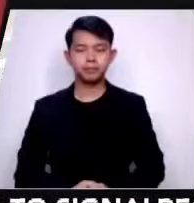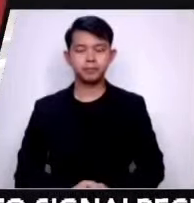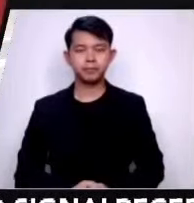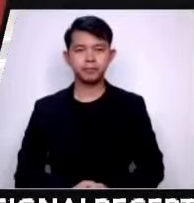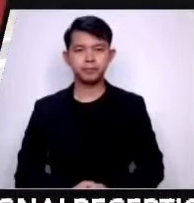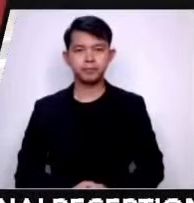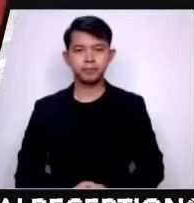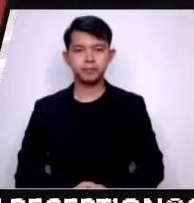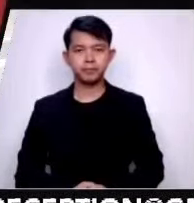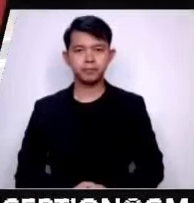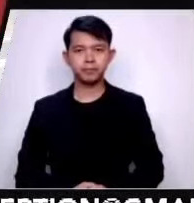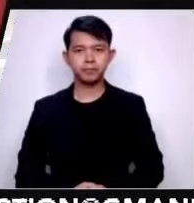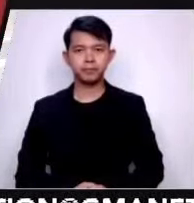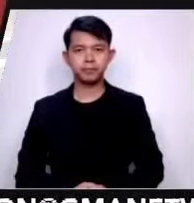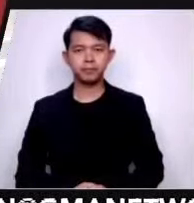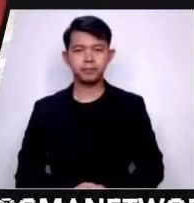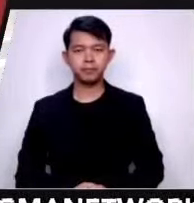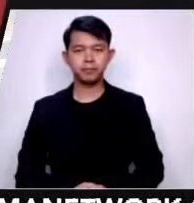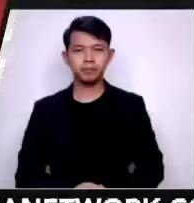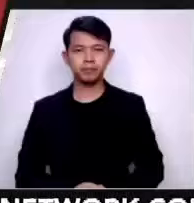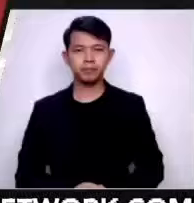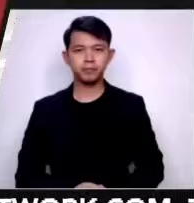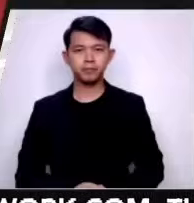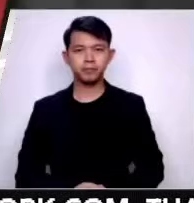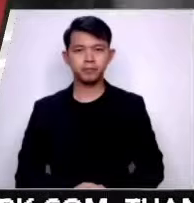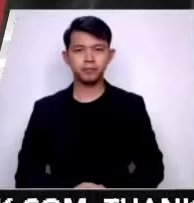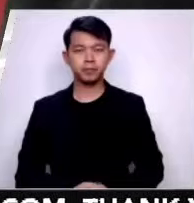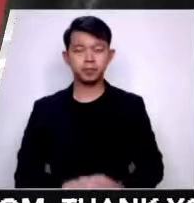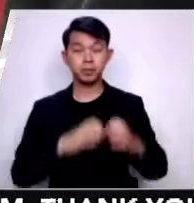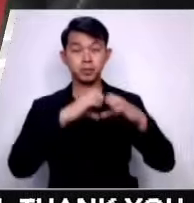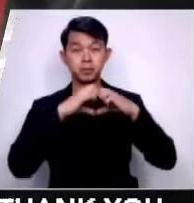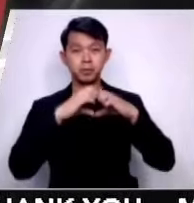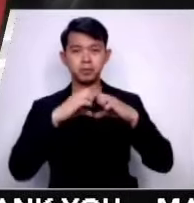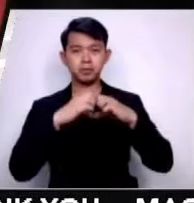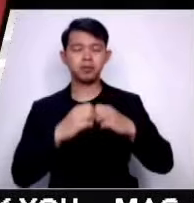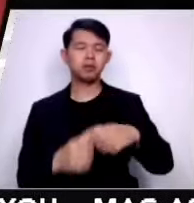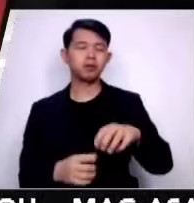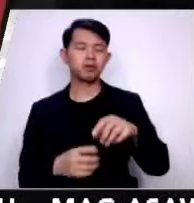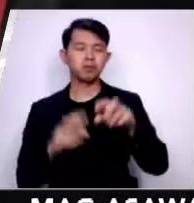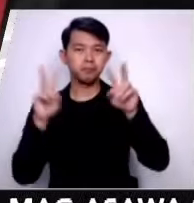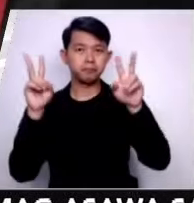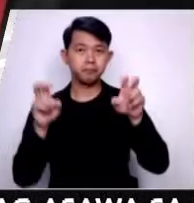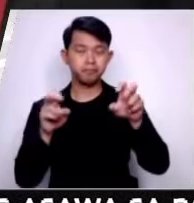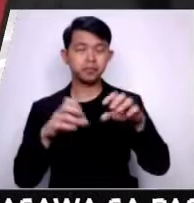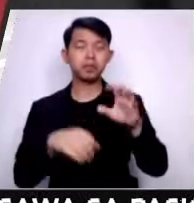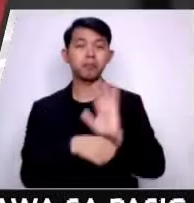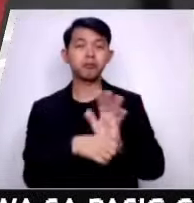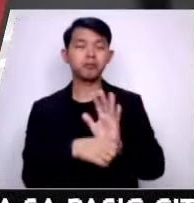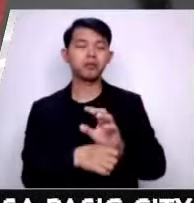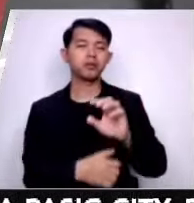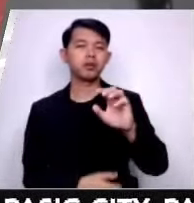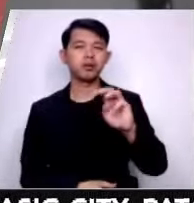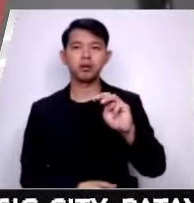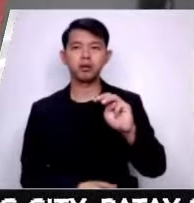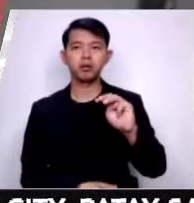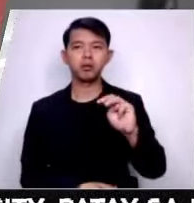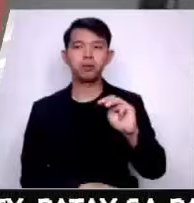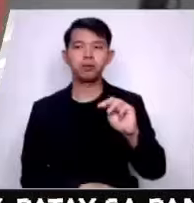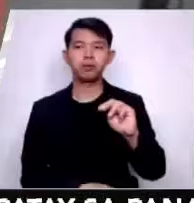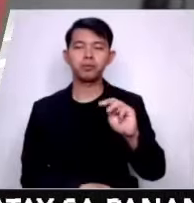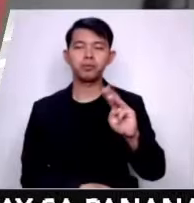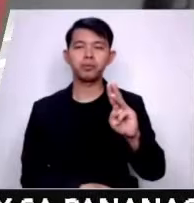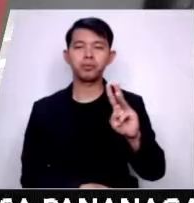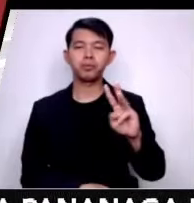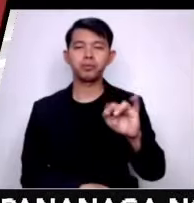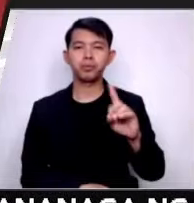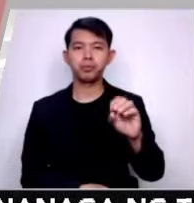Teaser ng upcoming Kapuso Murder Mystery Series na Widow's War, inilabas na. Mga bida nito ang sina Bea Alonzo at Carla